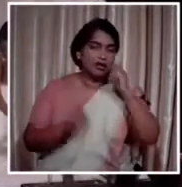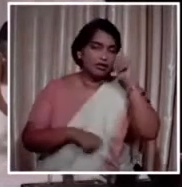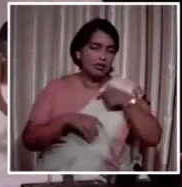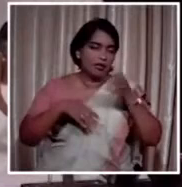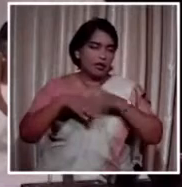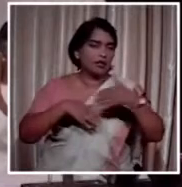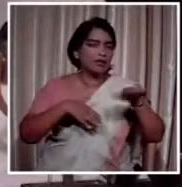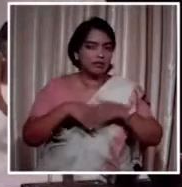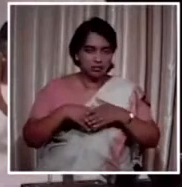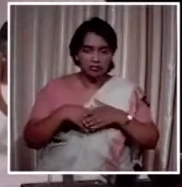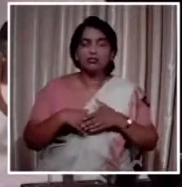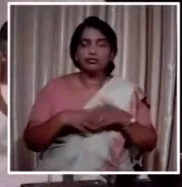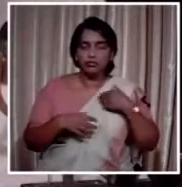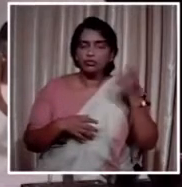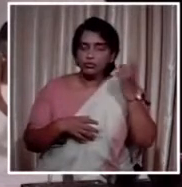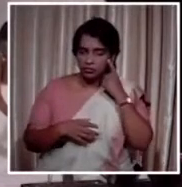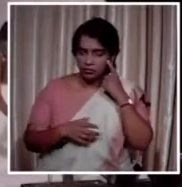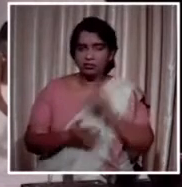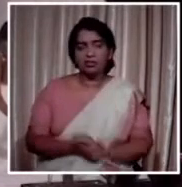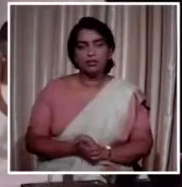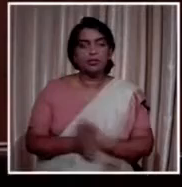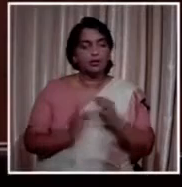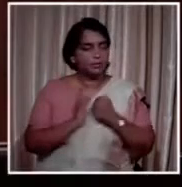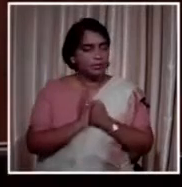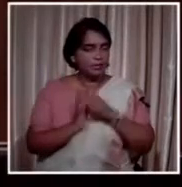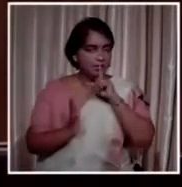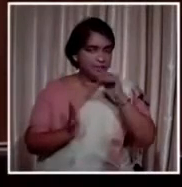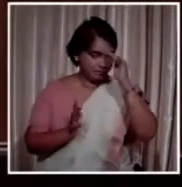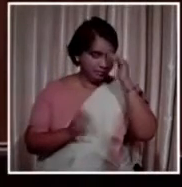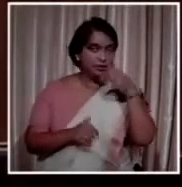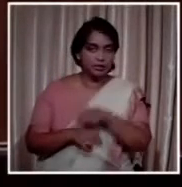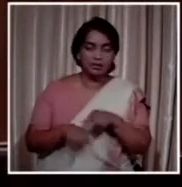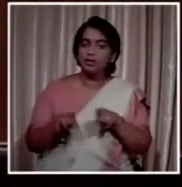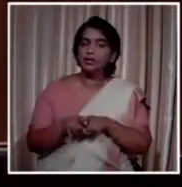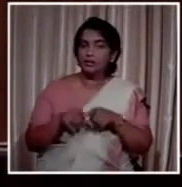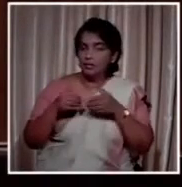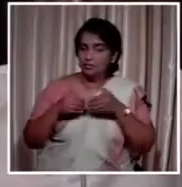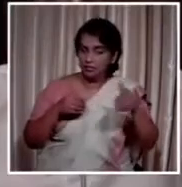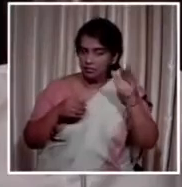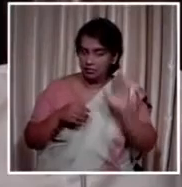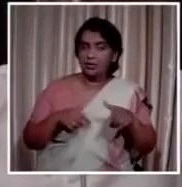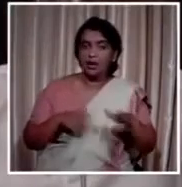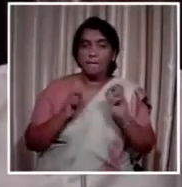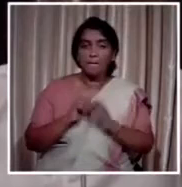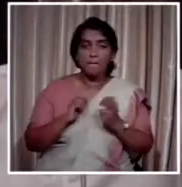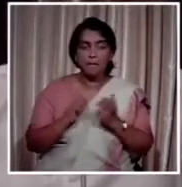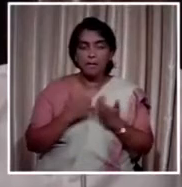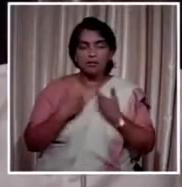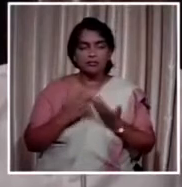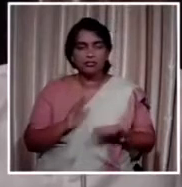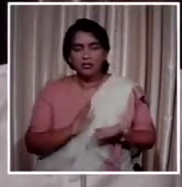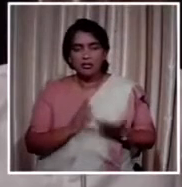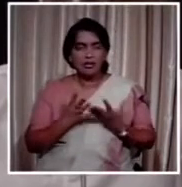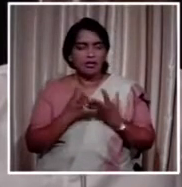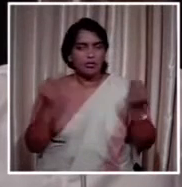நாங்கள் வரிசையில் காத்திருக்க வைக்க மாட்டோம் என்பதை நினைவில் கொள்ளுங்கள். பொருளாதார நெருக்கடிக்கு தீர்வு காண்பதில் நமது நாட்டின்